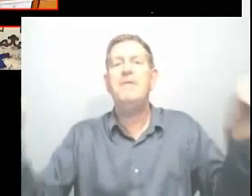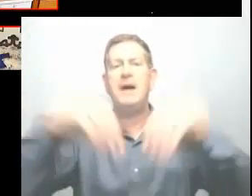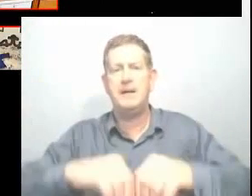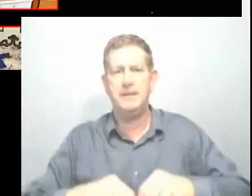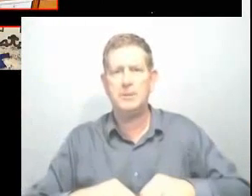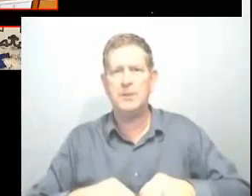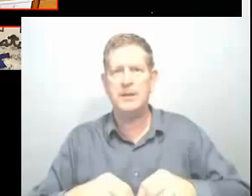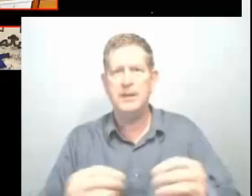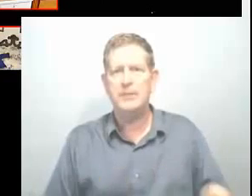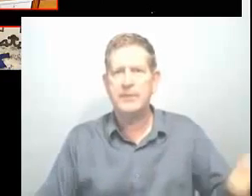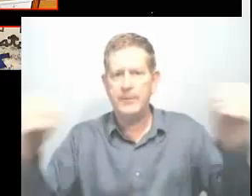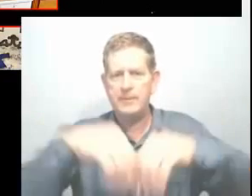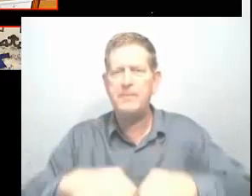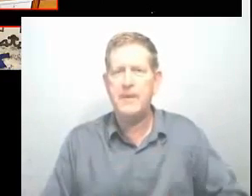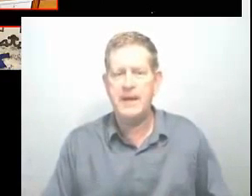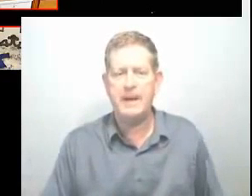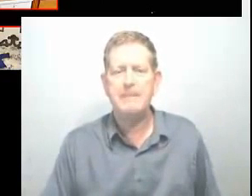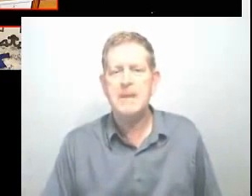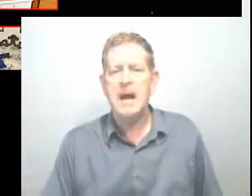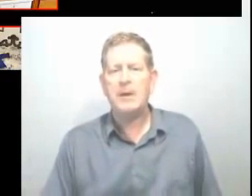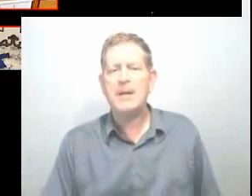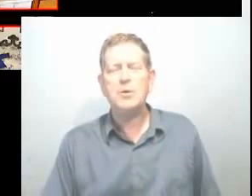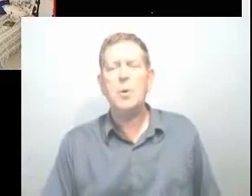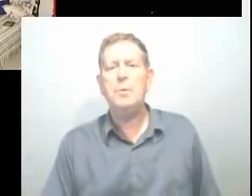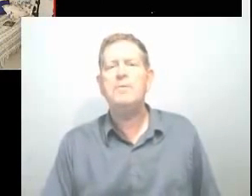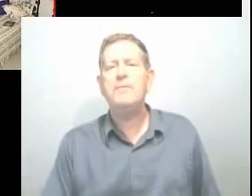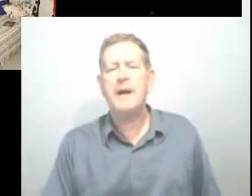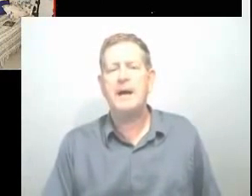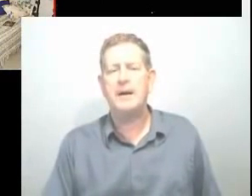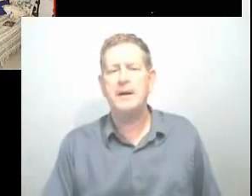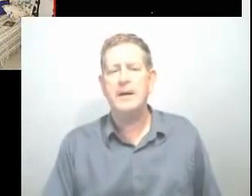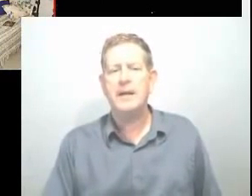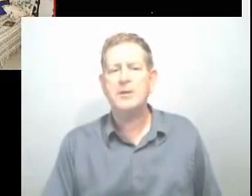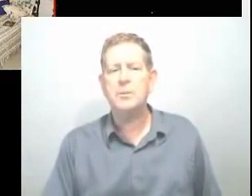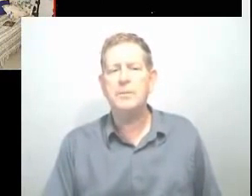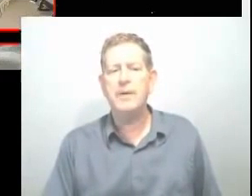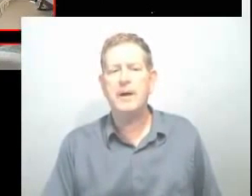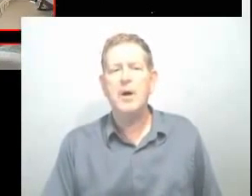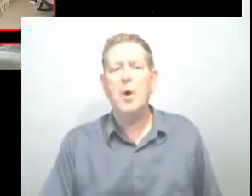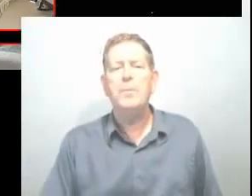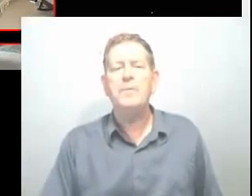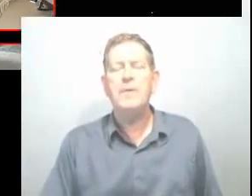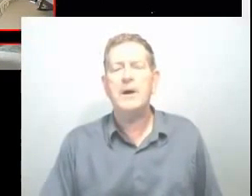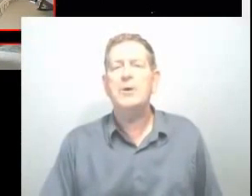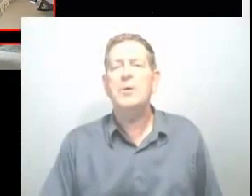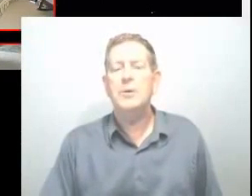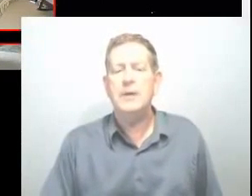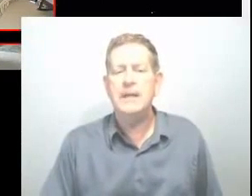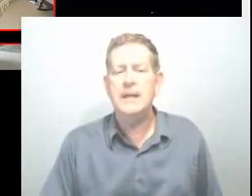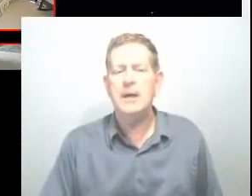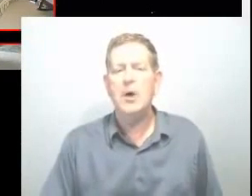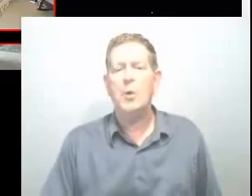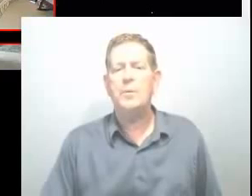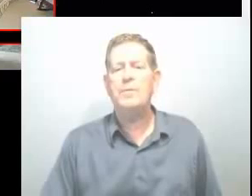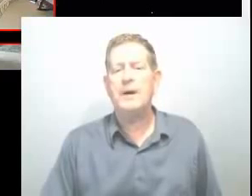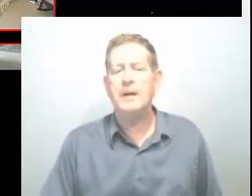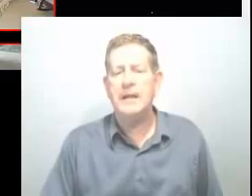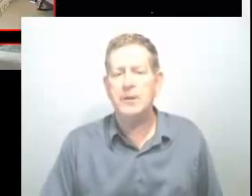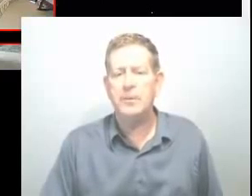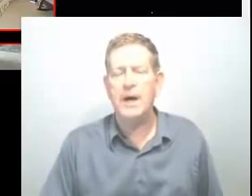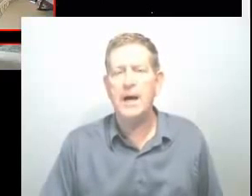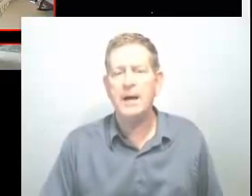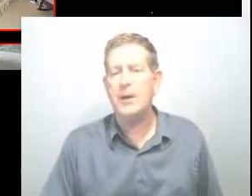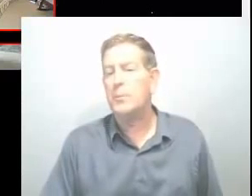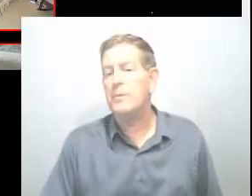devez faire, n'est-ce pas? Vous avez le verbe faire. Alors, qu'est-ce que l'on peut faire? Qu'est-ce qu'on peut faire? On peut faire le lit, on peut faire